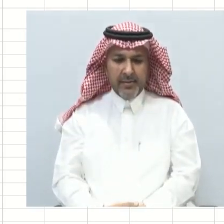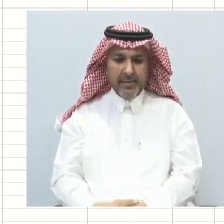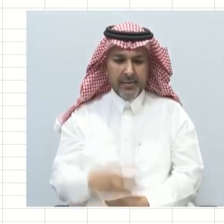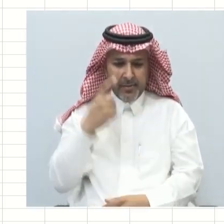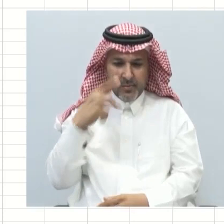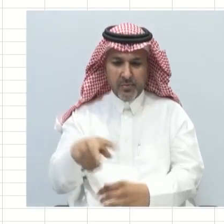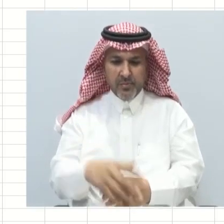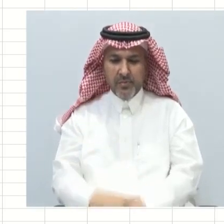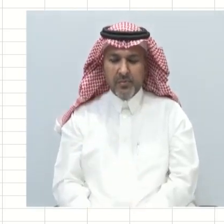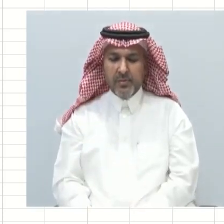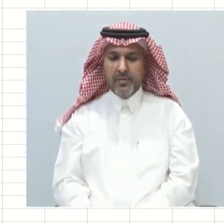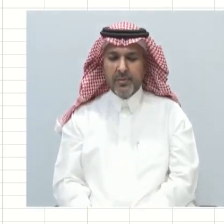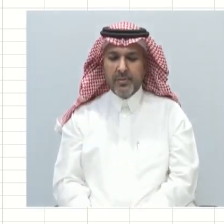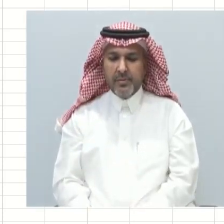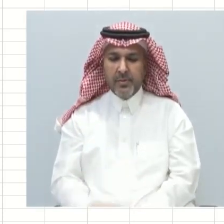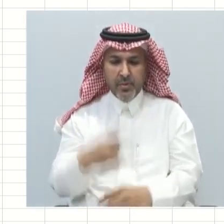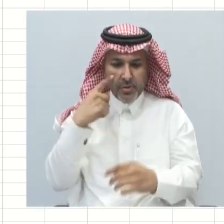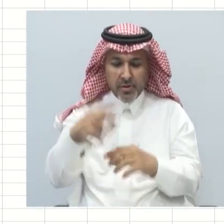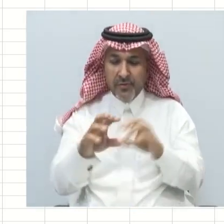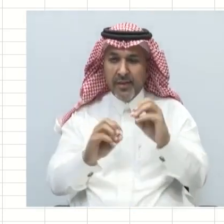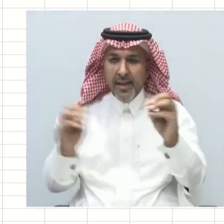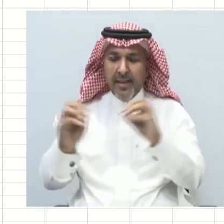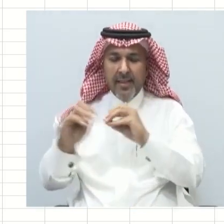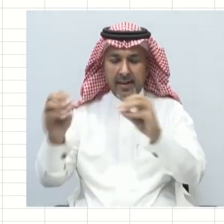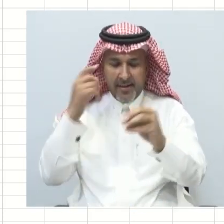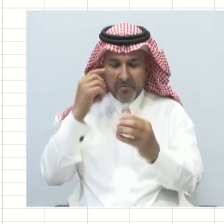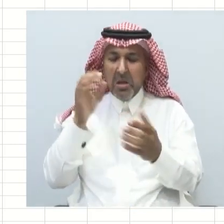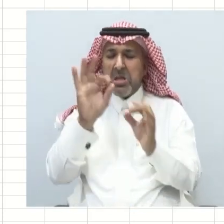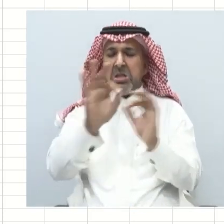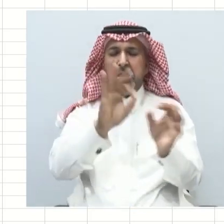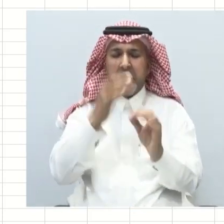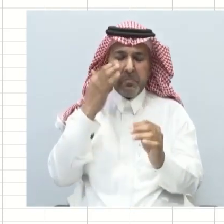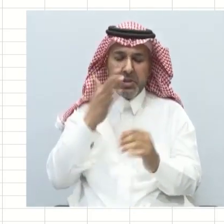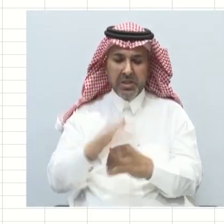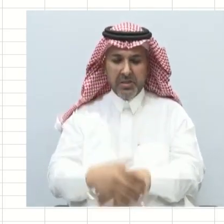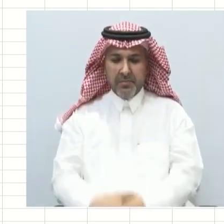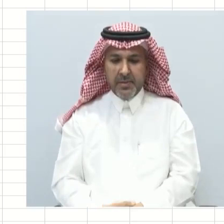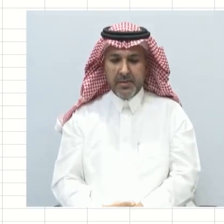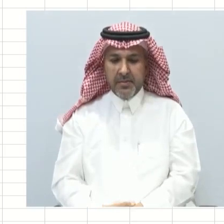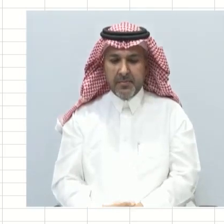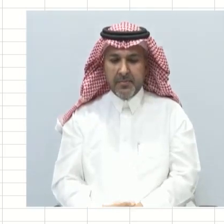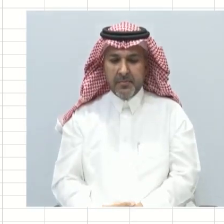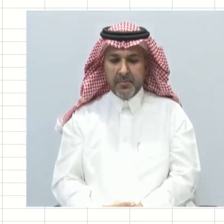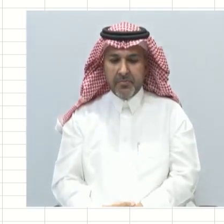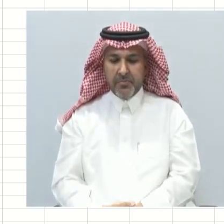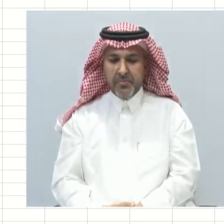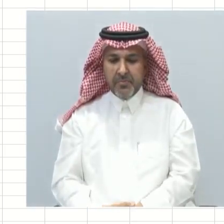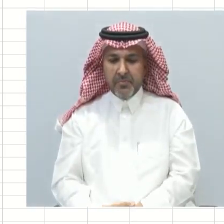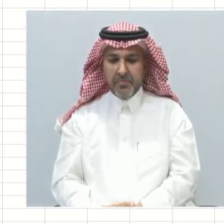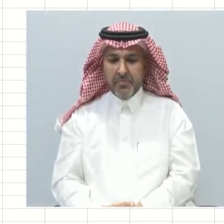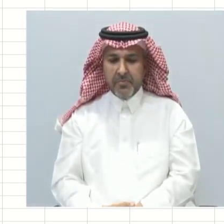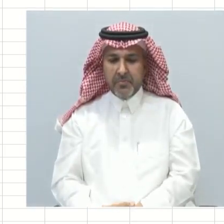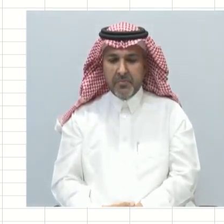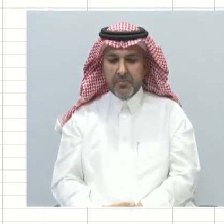الرسم الخاص بالانتشار يعني بهذه الصوره لاحظ يعني الرسم جا بهذا